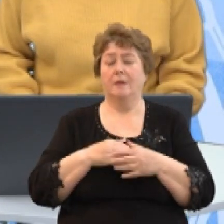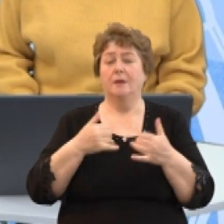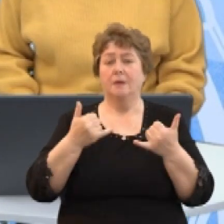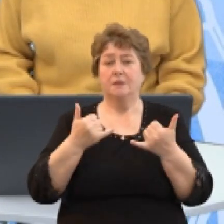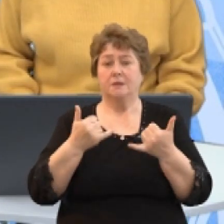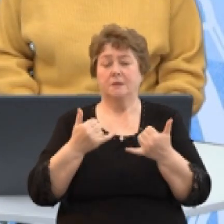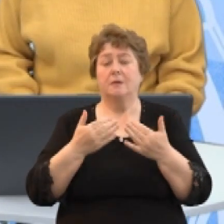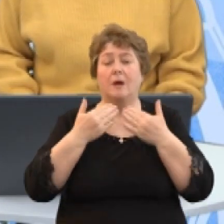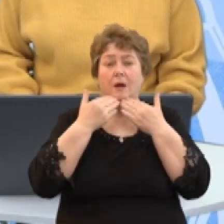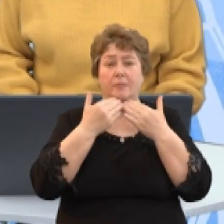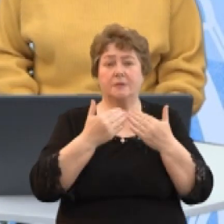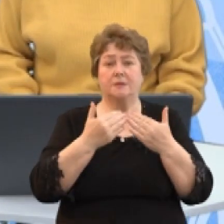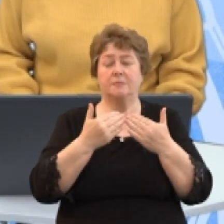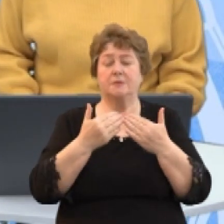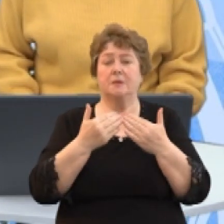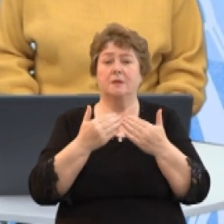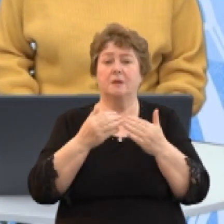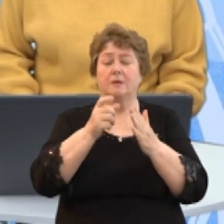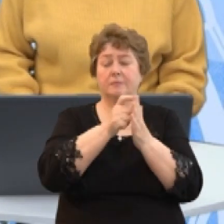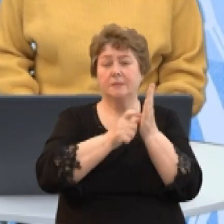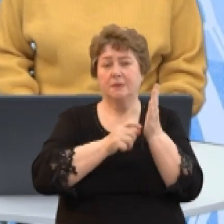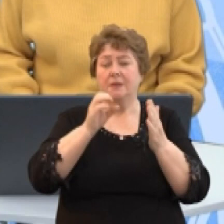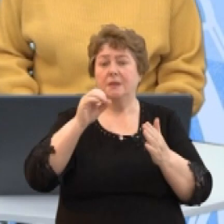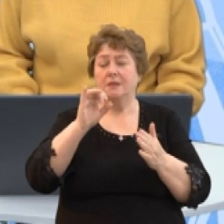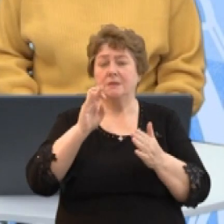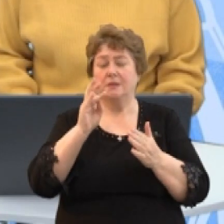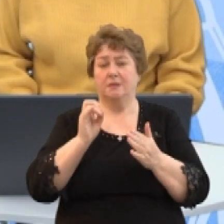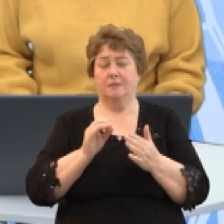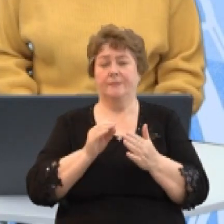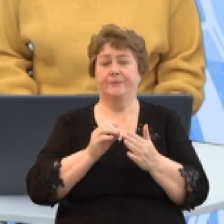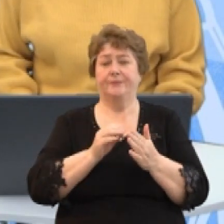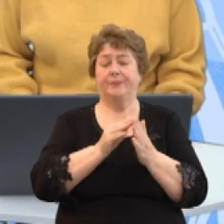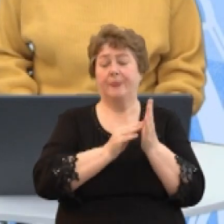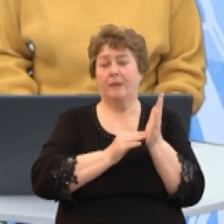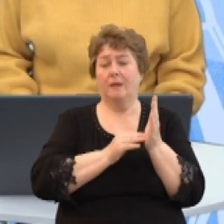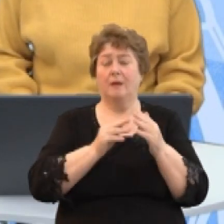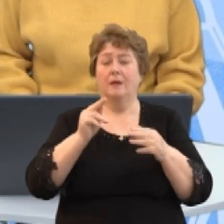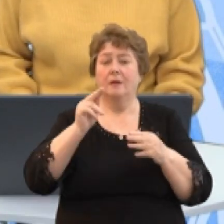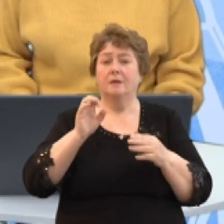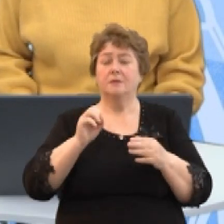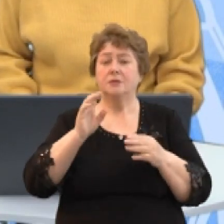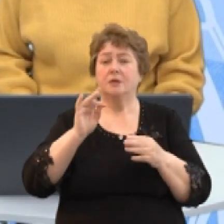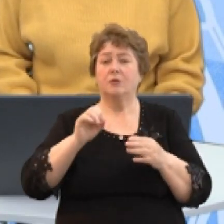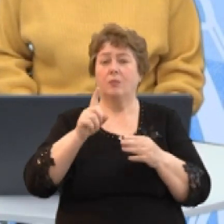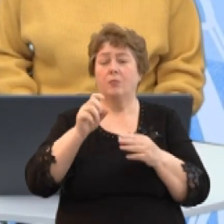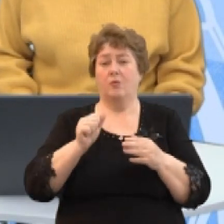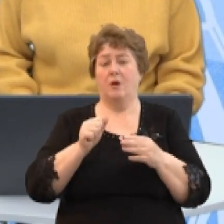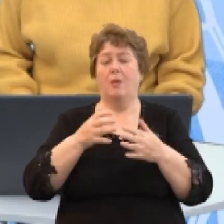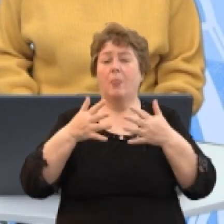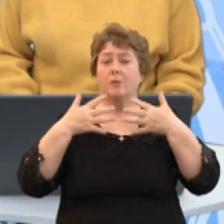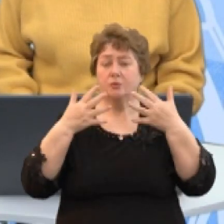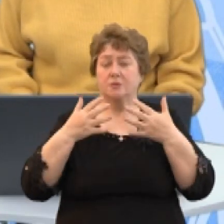эти еще раз обратимся к отрывку стихотворения сергея есенина черемуха душистая с весною